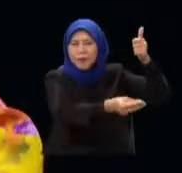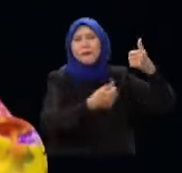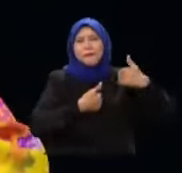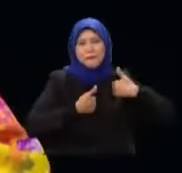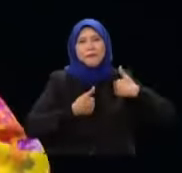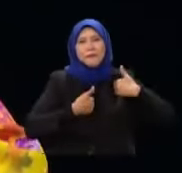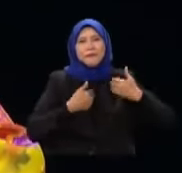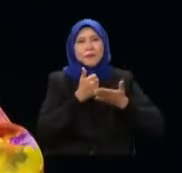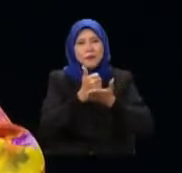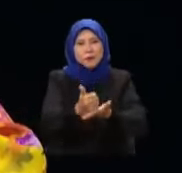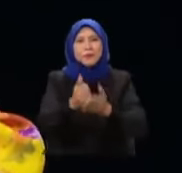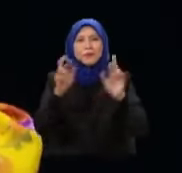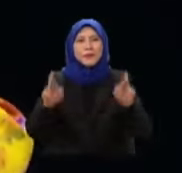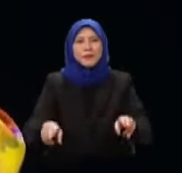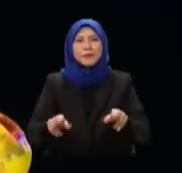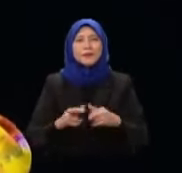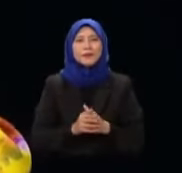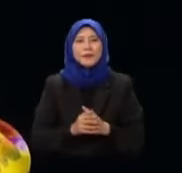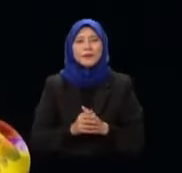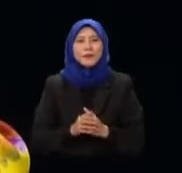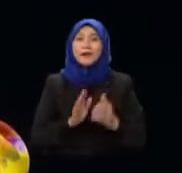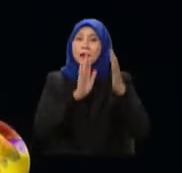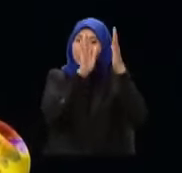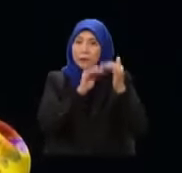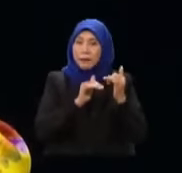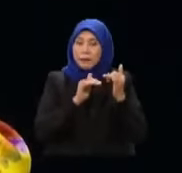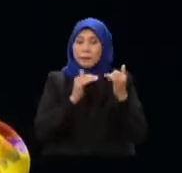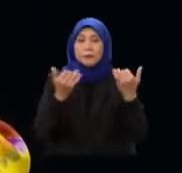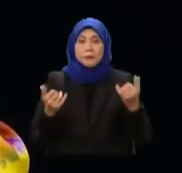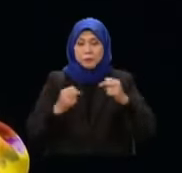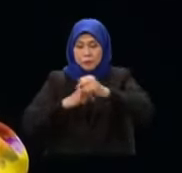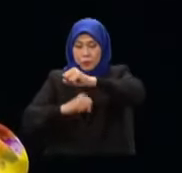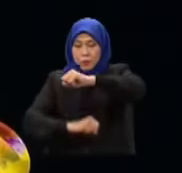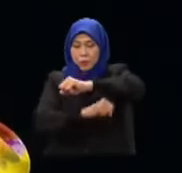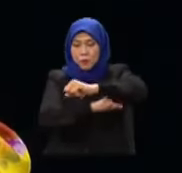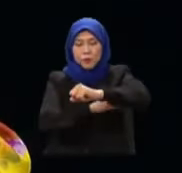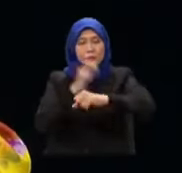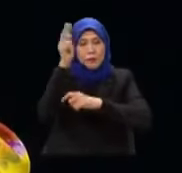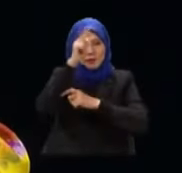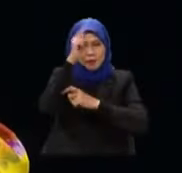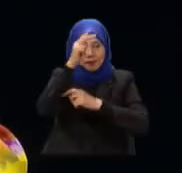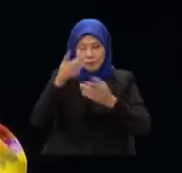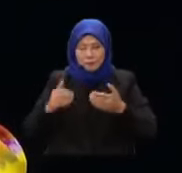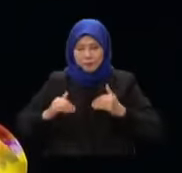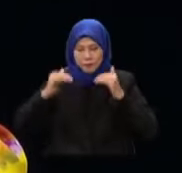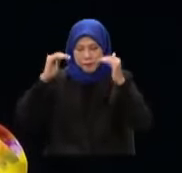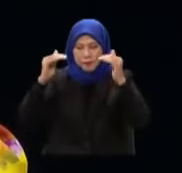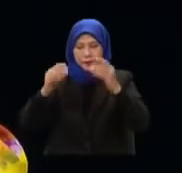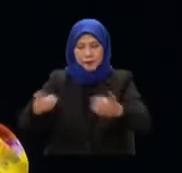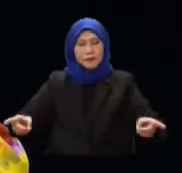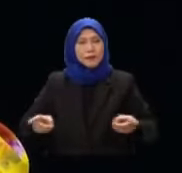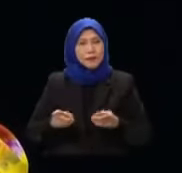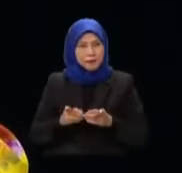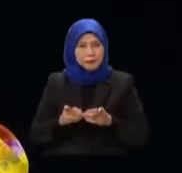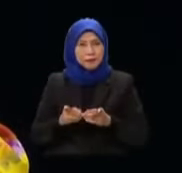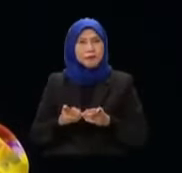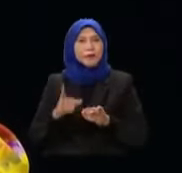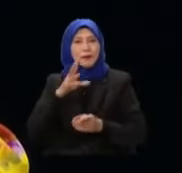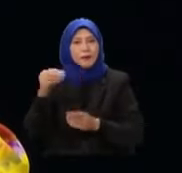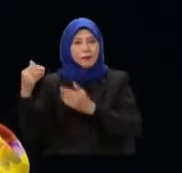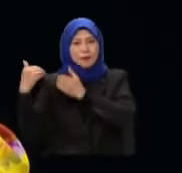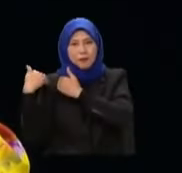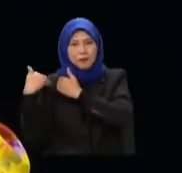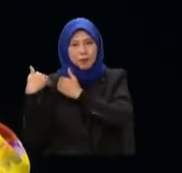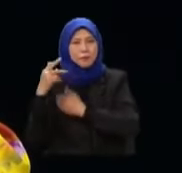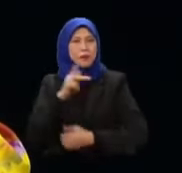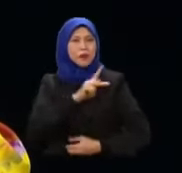sayur saya gabah struktur kerajaan yang ada di peringkat daerah ini daerah dengan peranan